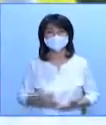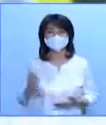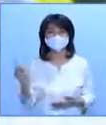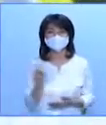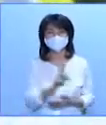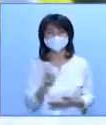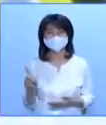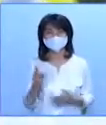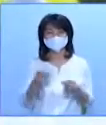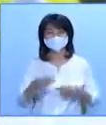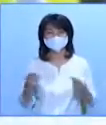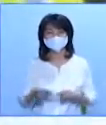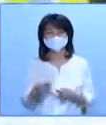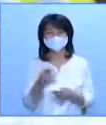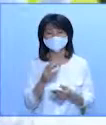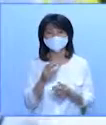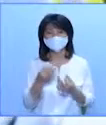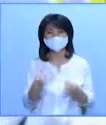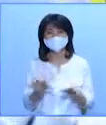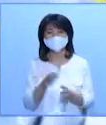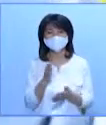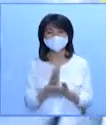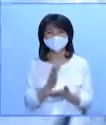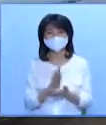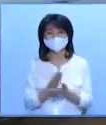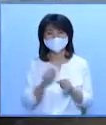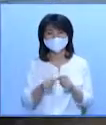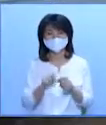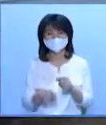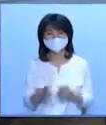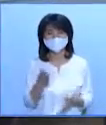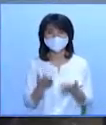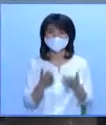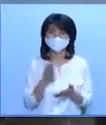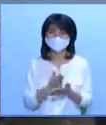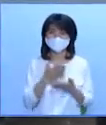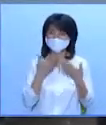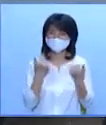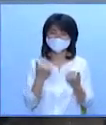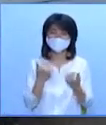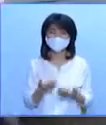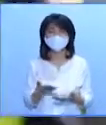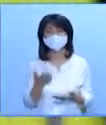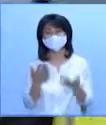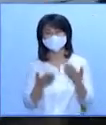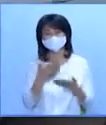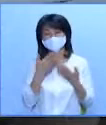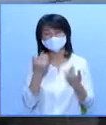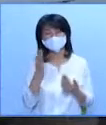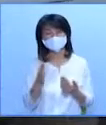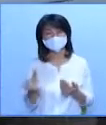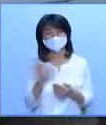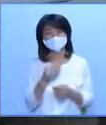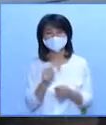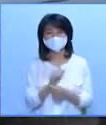үшін рұқсат қағазы тексеріледі. Сонымен қатар қала ішінде сергек патруль жүйесі енгізілді. Ол арқылы шаһар ішіндегі көліктер мен